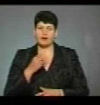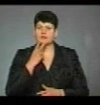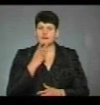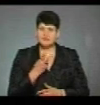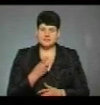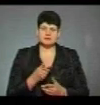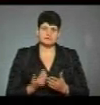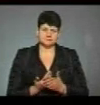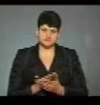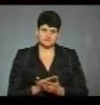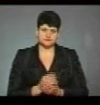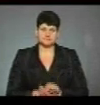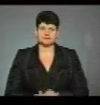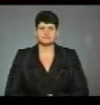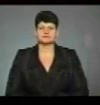у випуску.